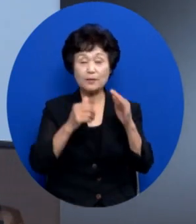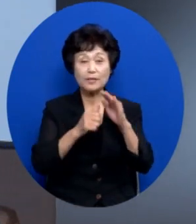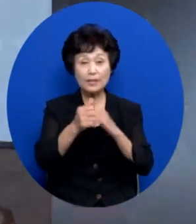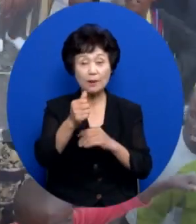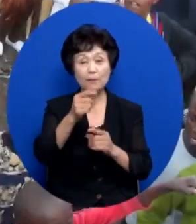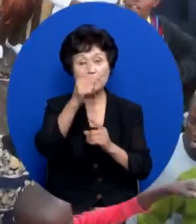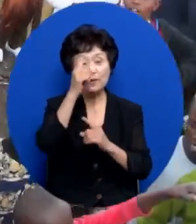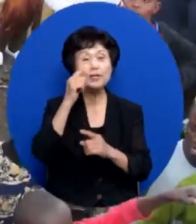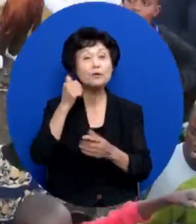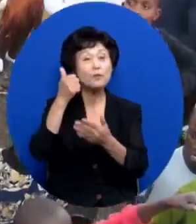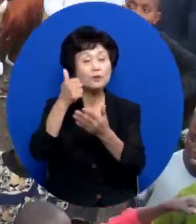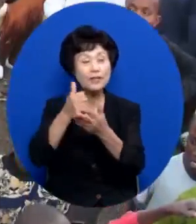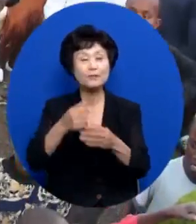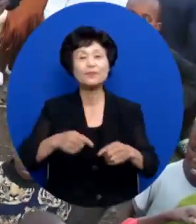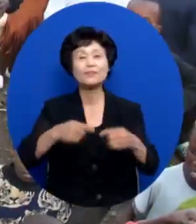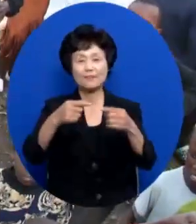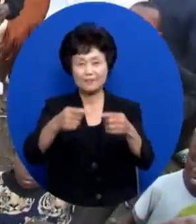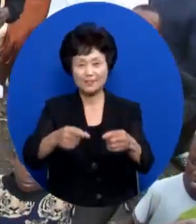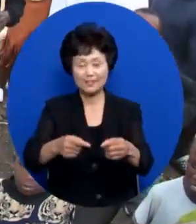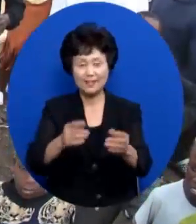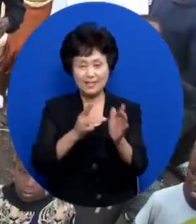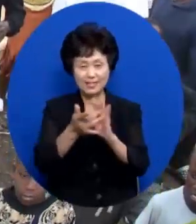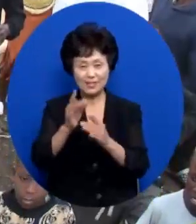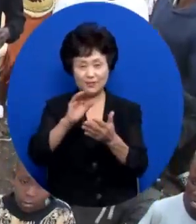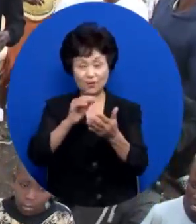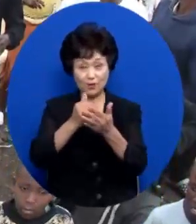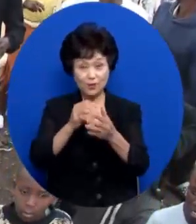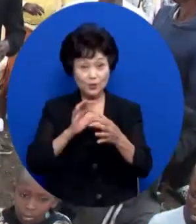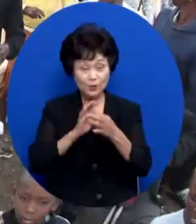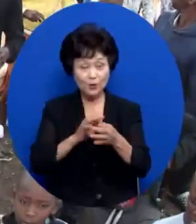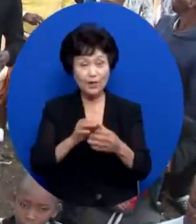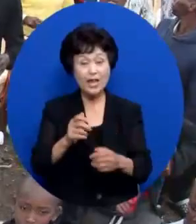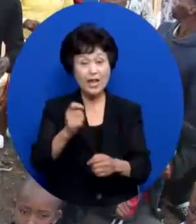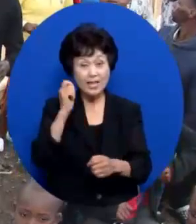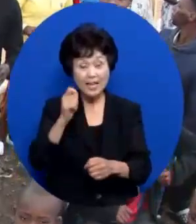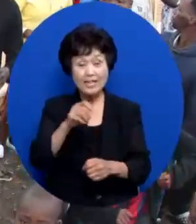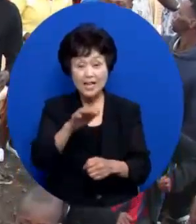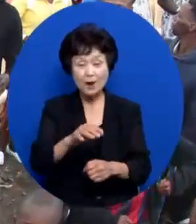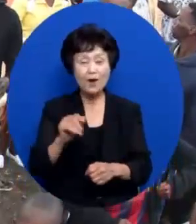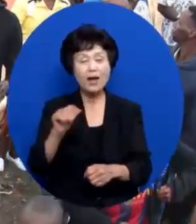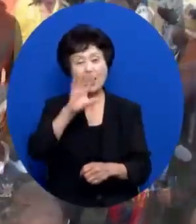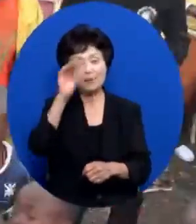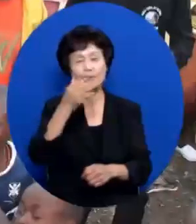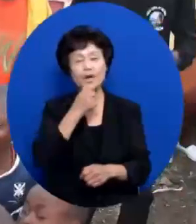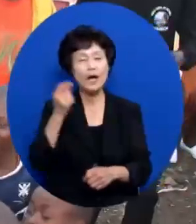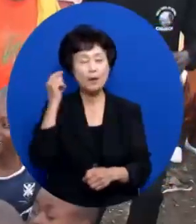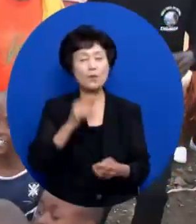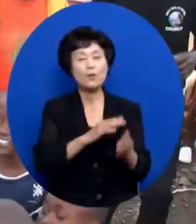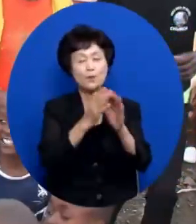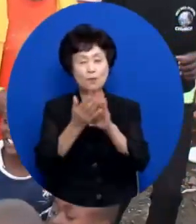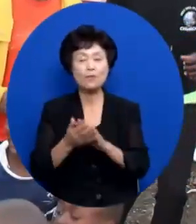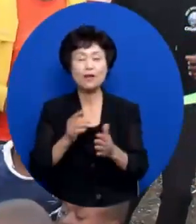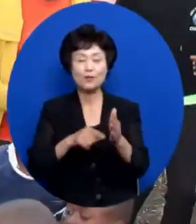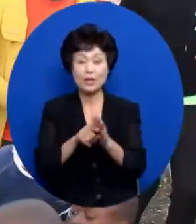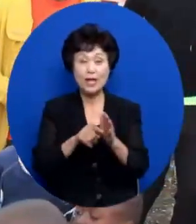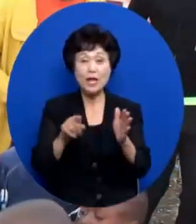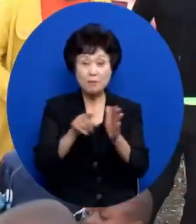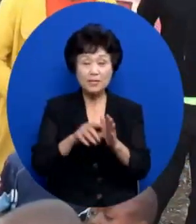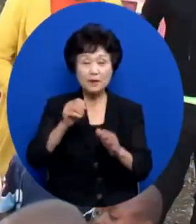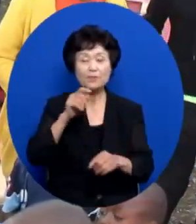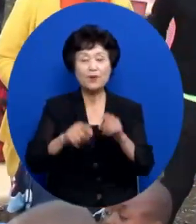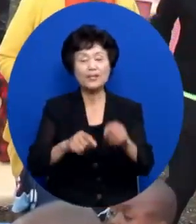총회장인 이영훈 목사도 참석해 예수 그리스도를 통해 케냐 부흥과 아프리카 복음화를 위해 믿음으로 전진하자고